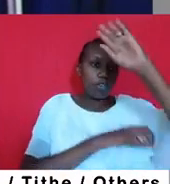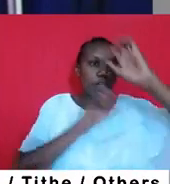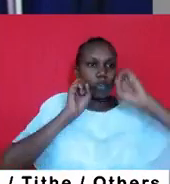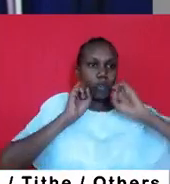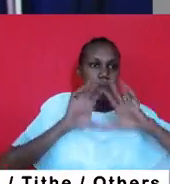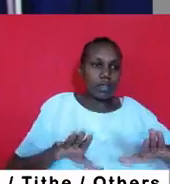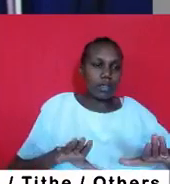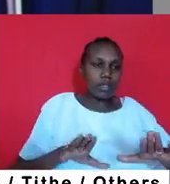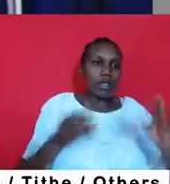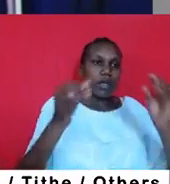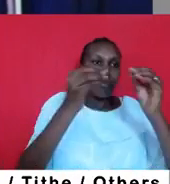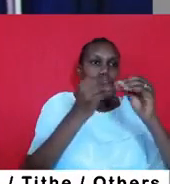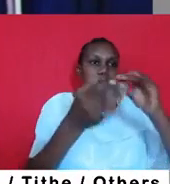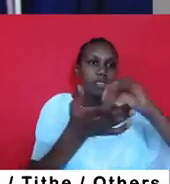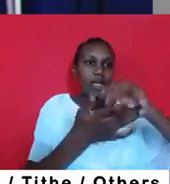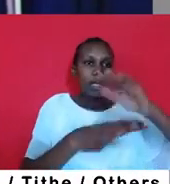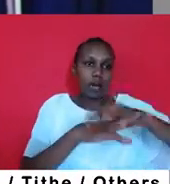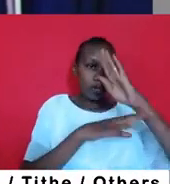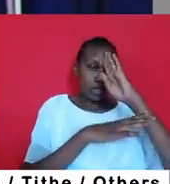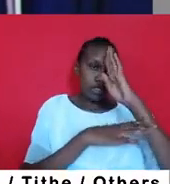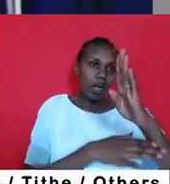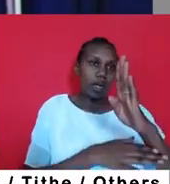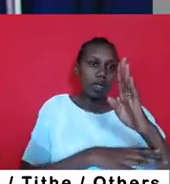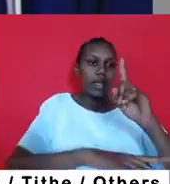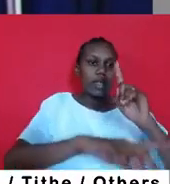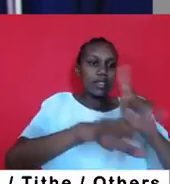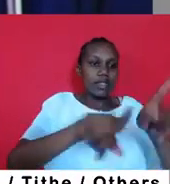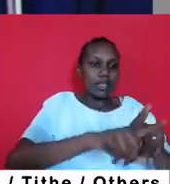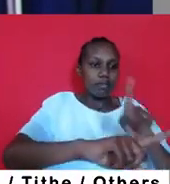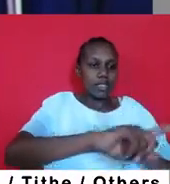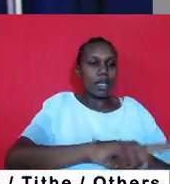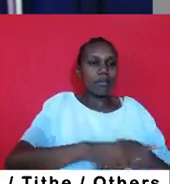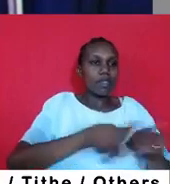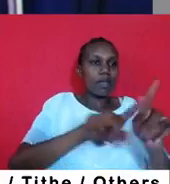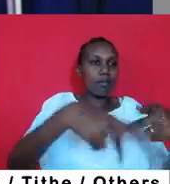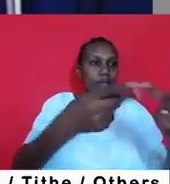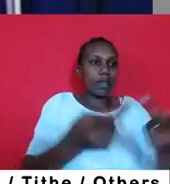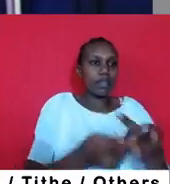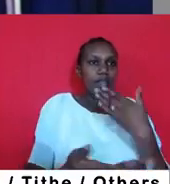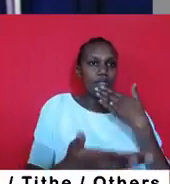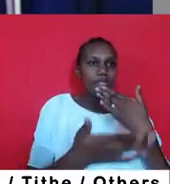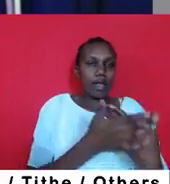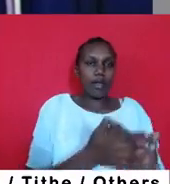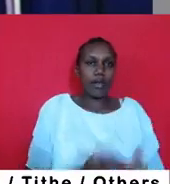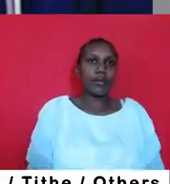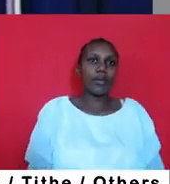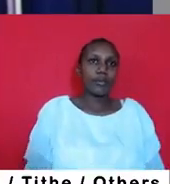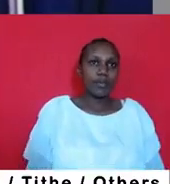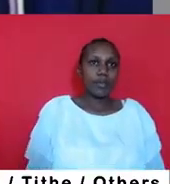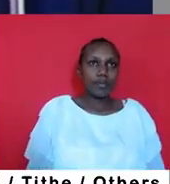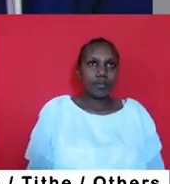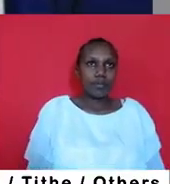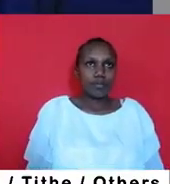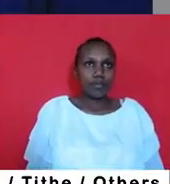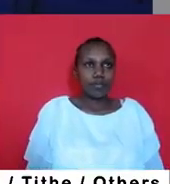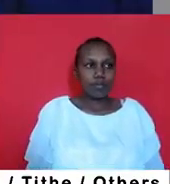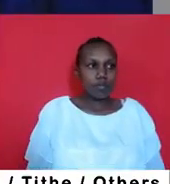Mungu. Tupatane Jumapili masaa kama hayo. Asanteni.